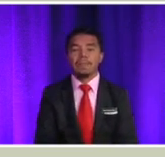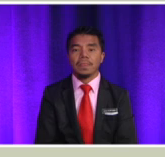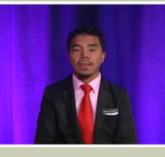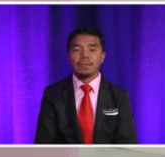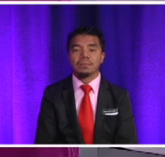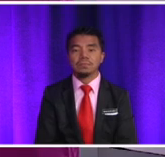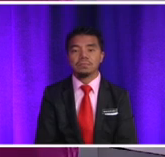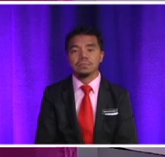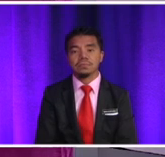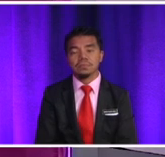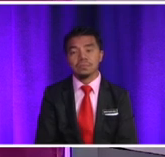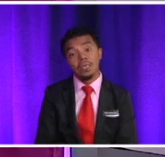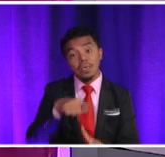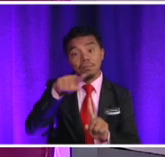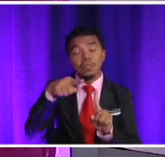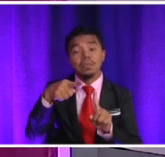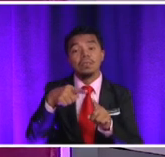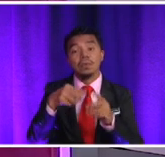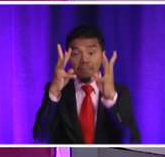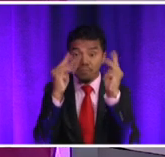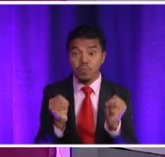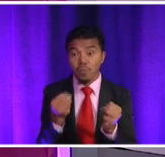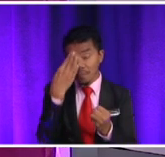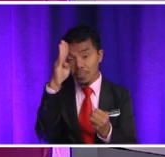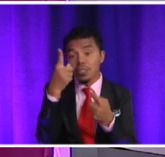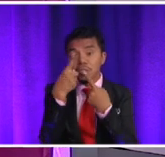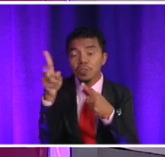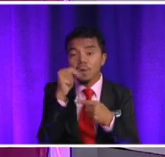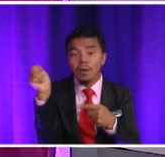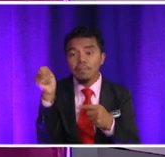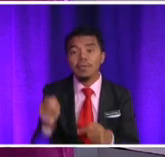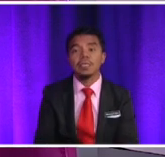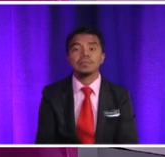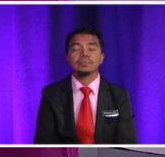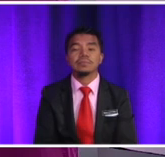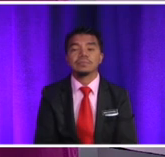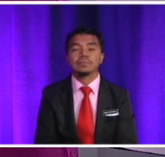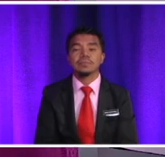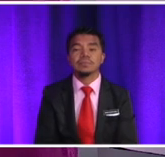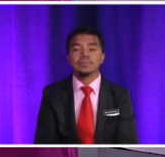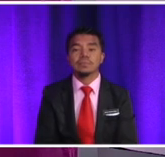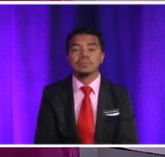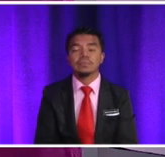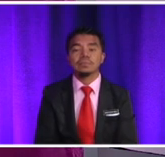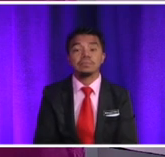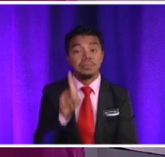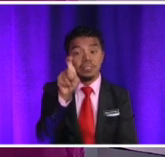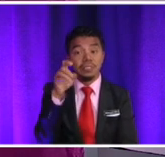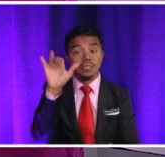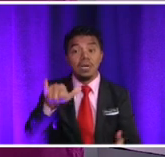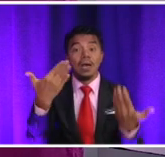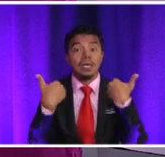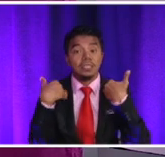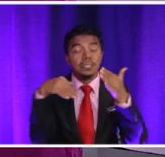bila murid memberi jawaban jawaban itu mesti yang dilihat dalam soal lain